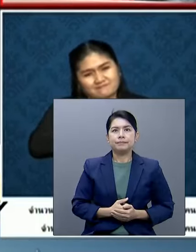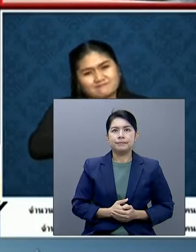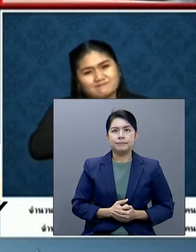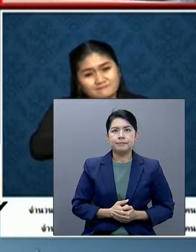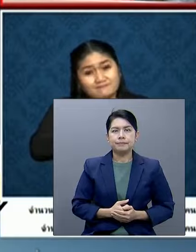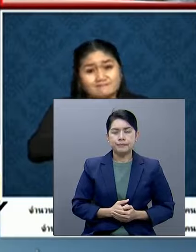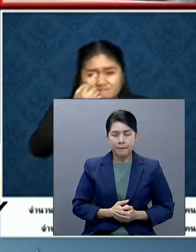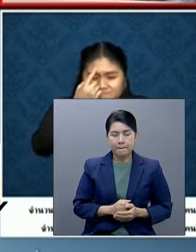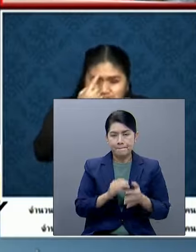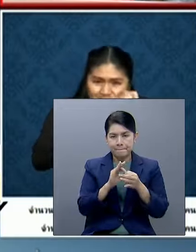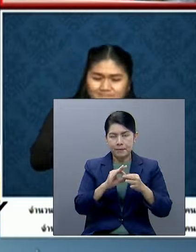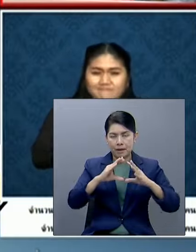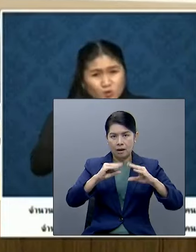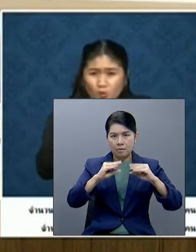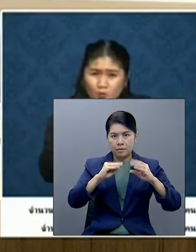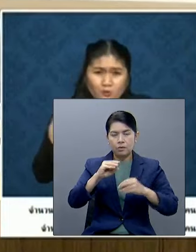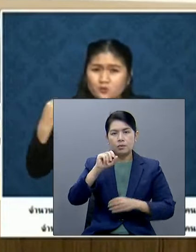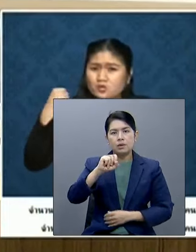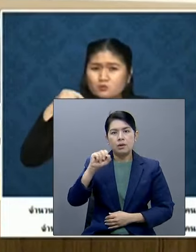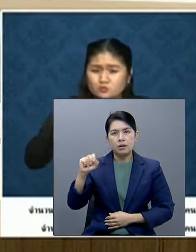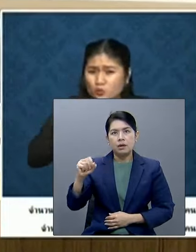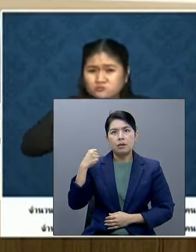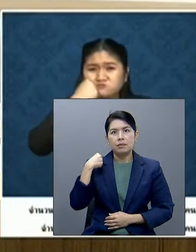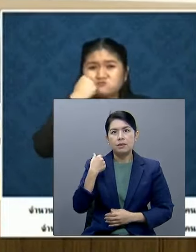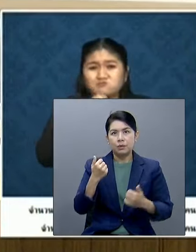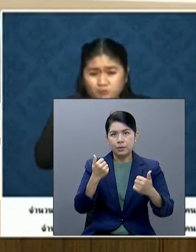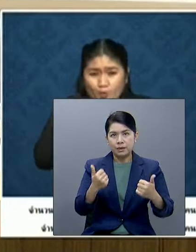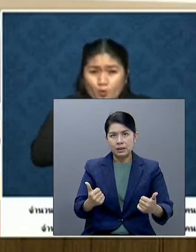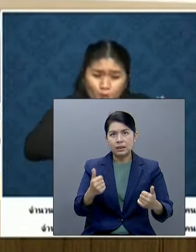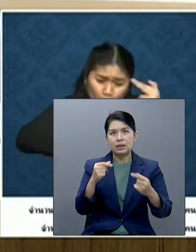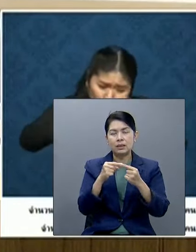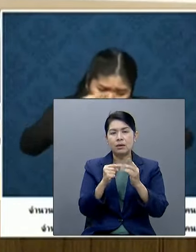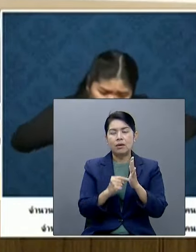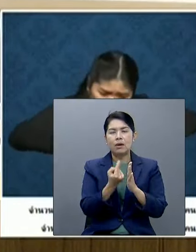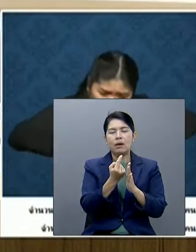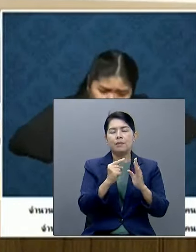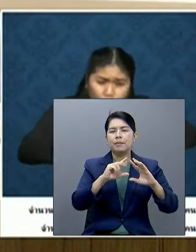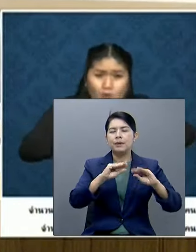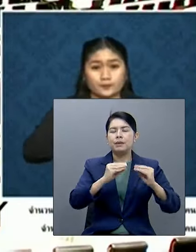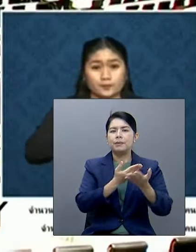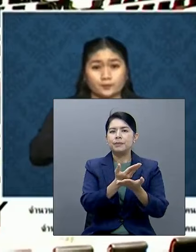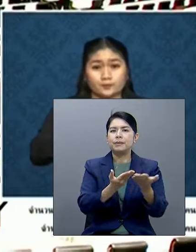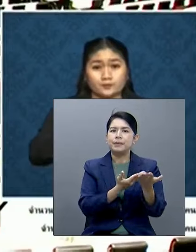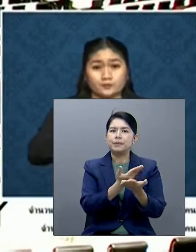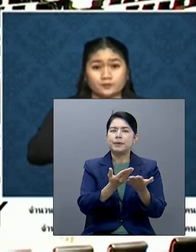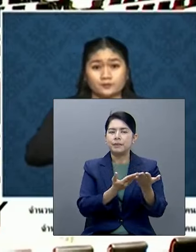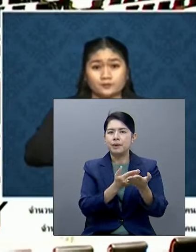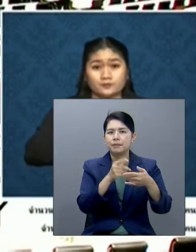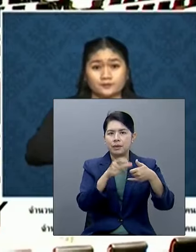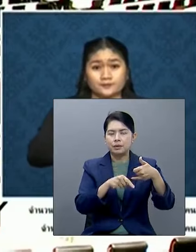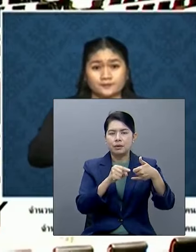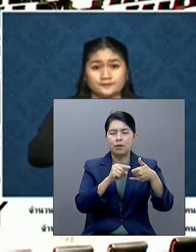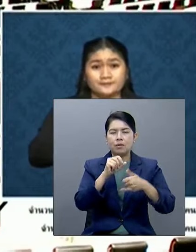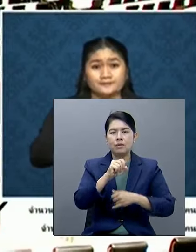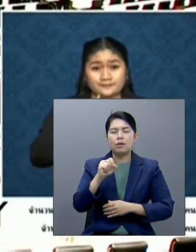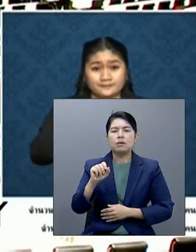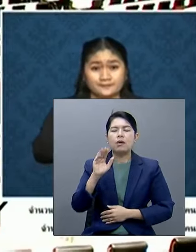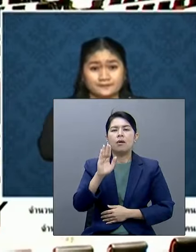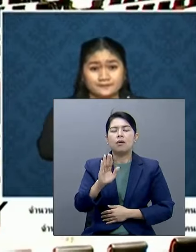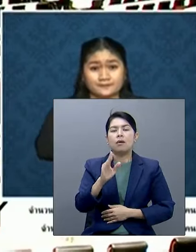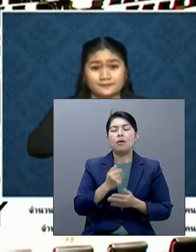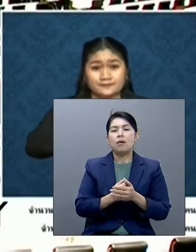ส่วนการประชุมสภาผู้แทนราษฎรในช่วงวันนี้นะคะช่วงแรกการหารือสสนายณัฐวุฒิประเสริฐสุวรรณสสพรรคชาติไทยพัฒนา